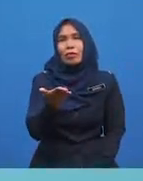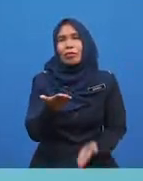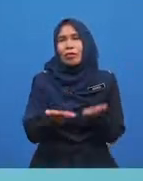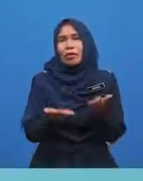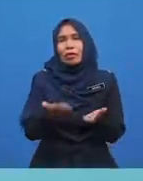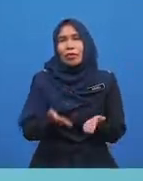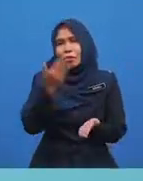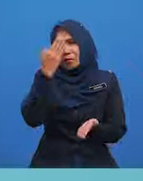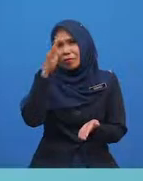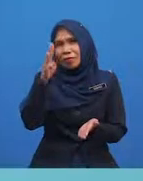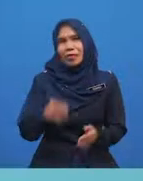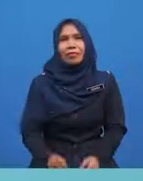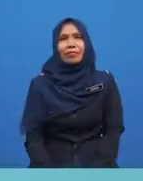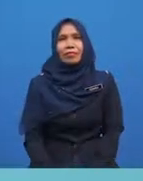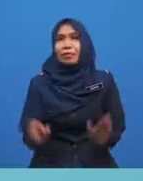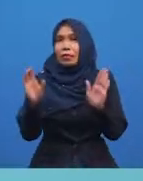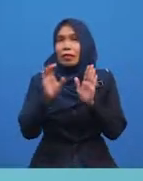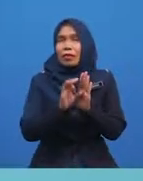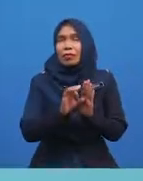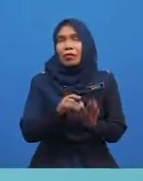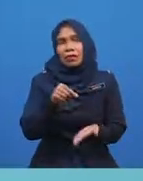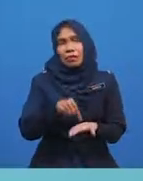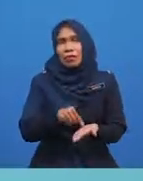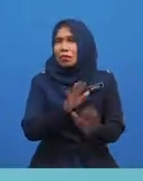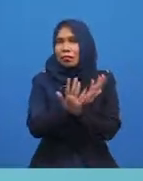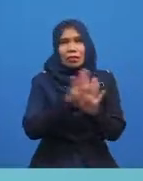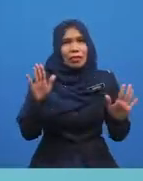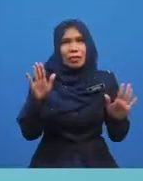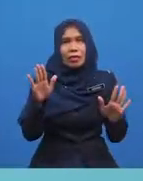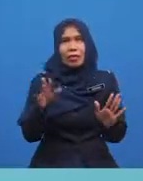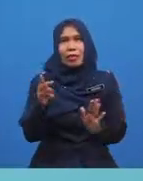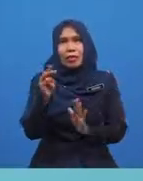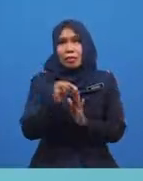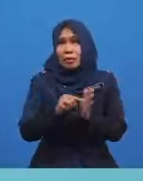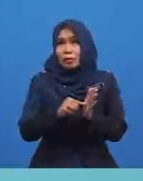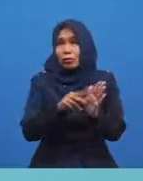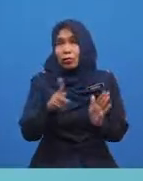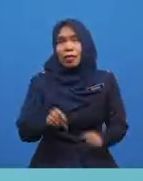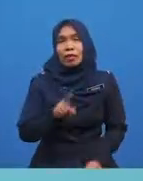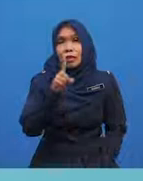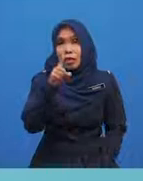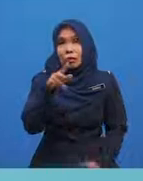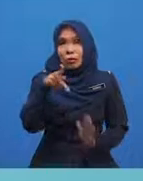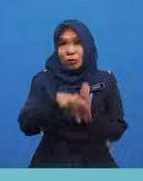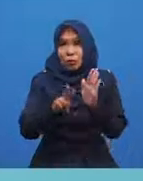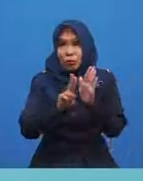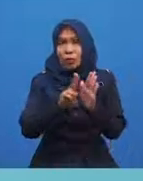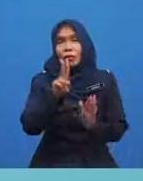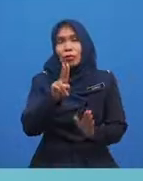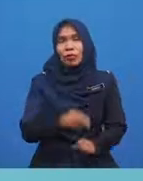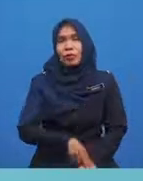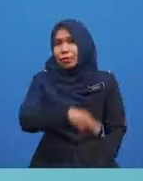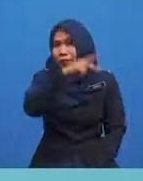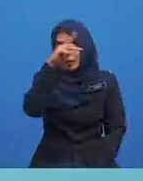bijak. Gambar ini tidak menunjukkan satu per dua.